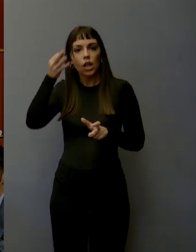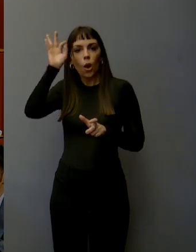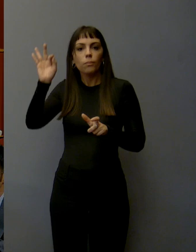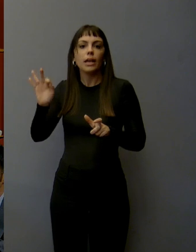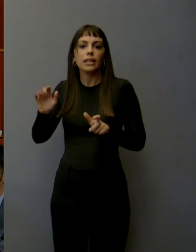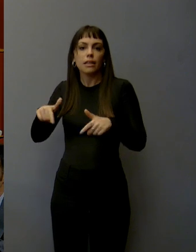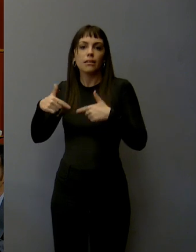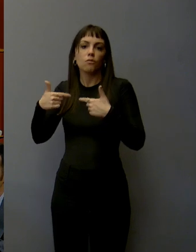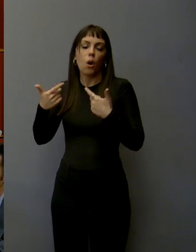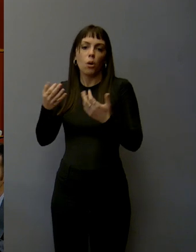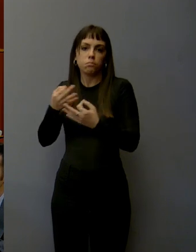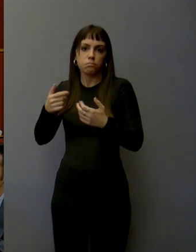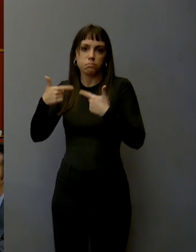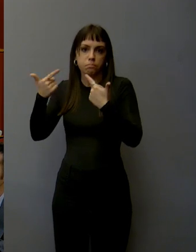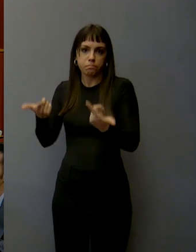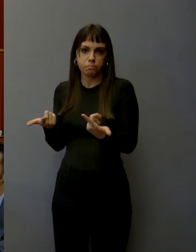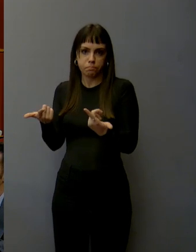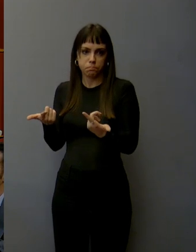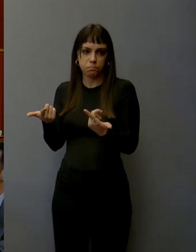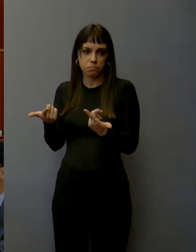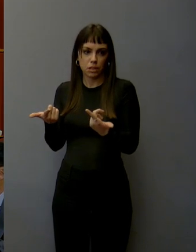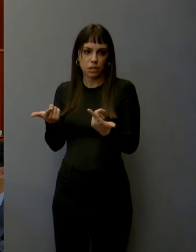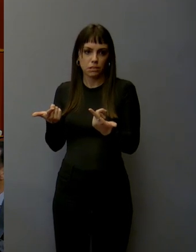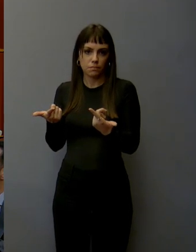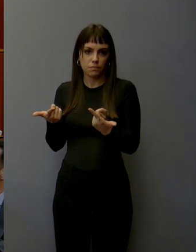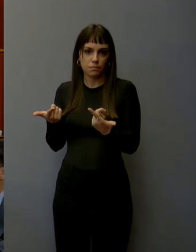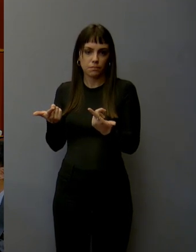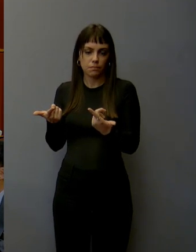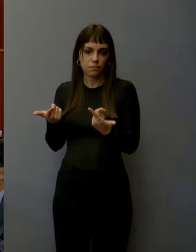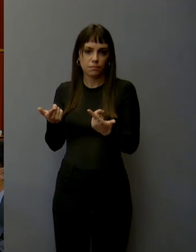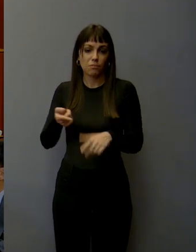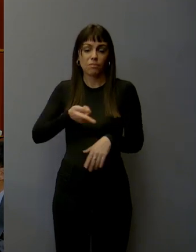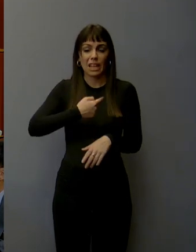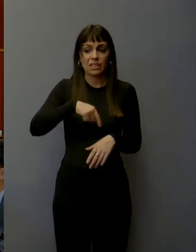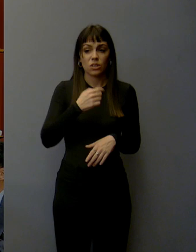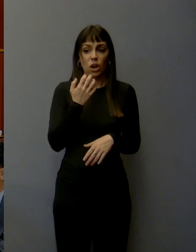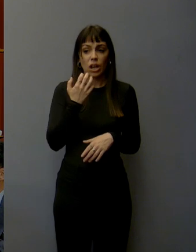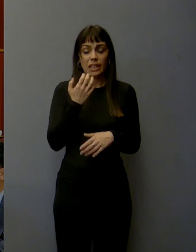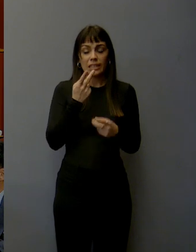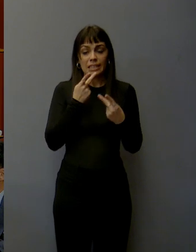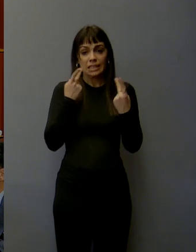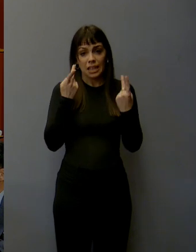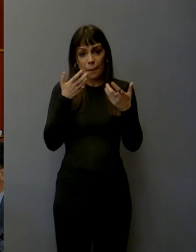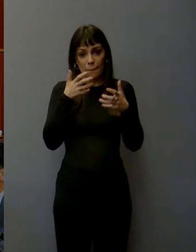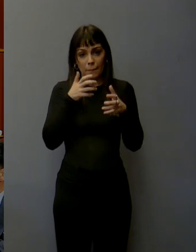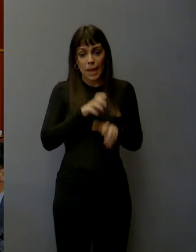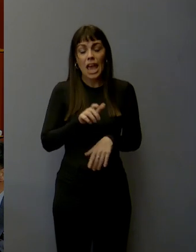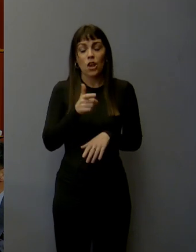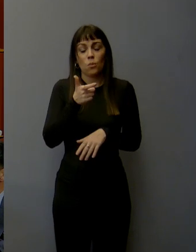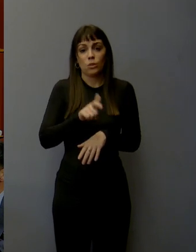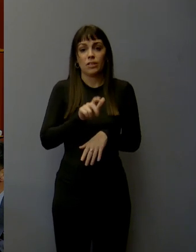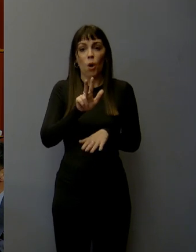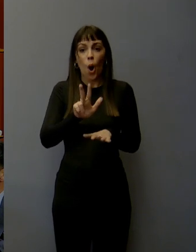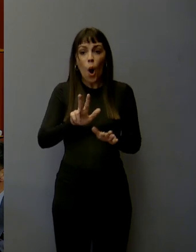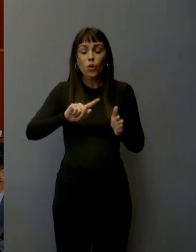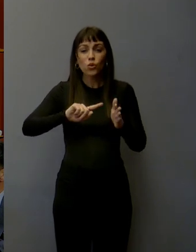vederla sorridente noi sorridiamo un po' meno e penso che purtroppo sorridano meno anche i Genovesi perché 8 miliardi di euro passano per questa